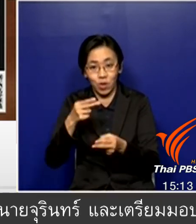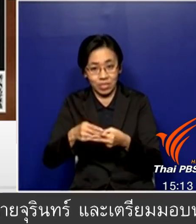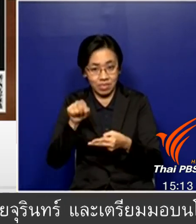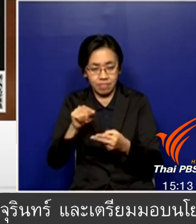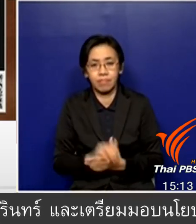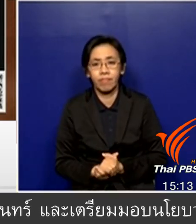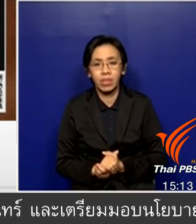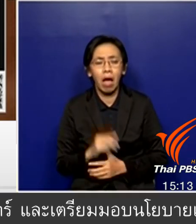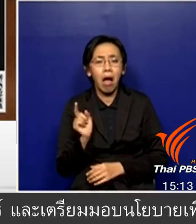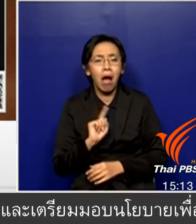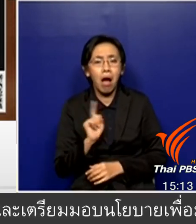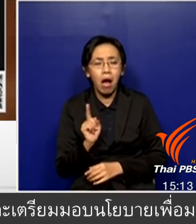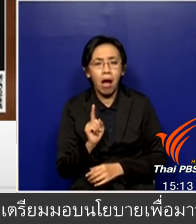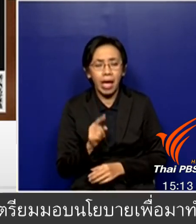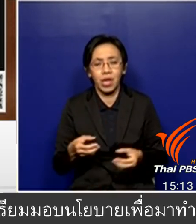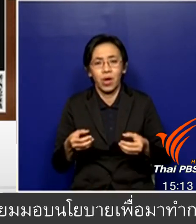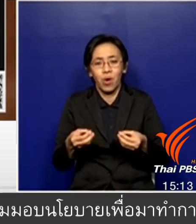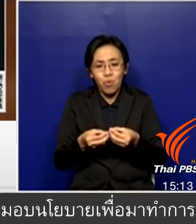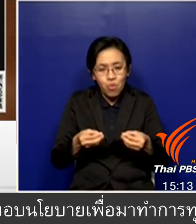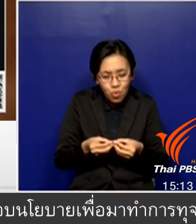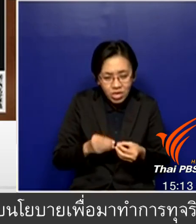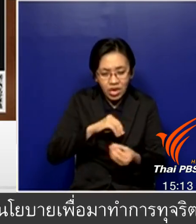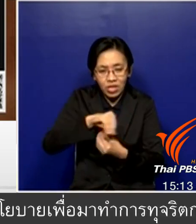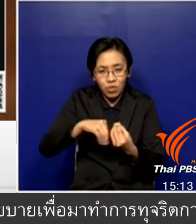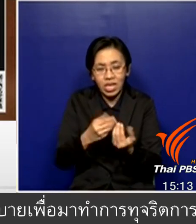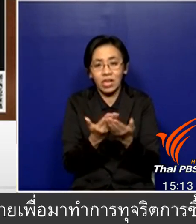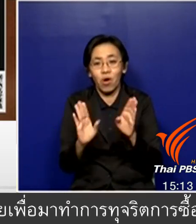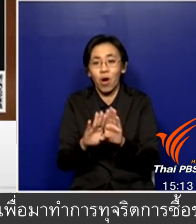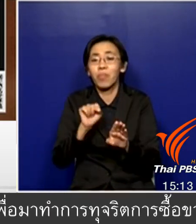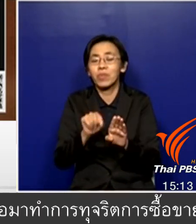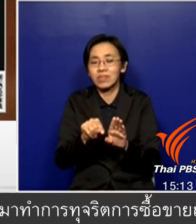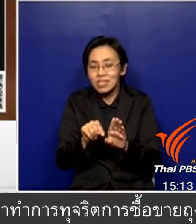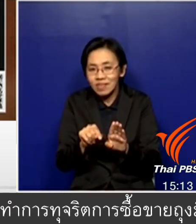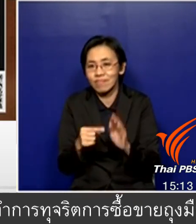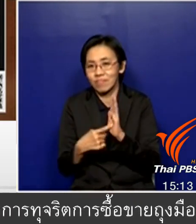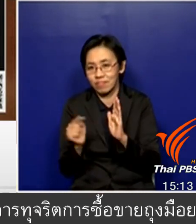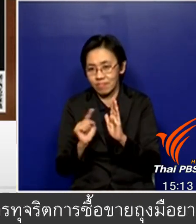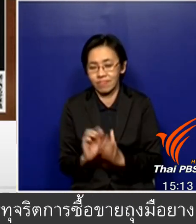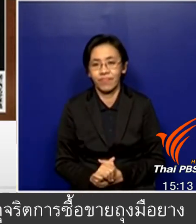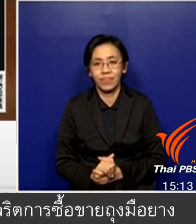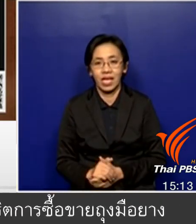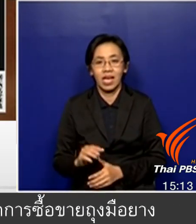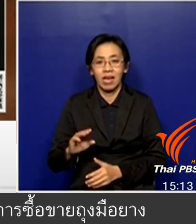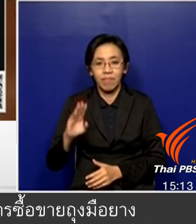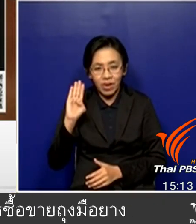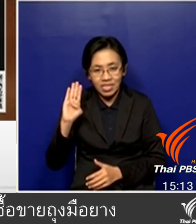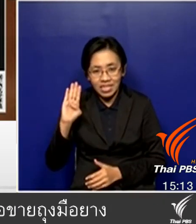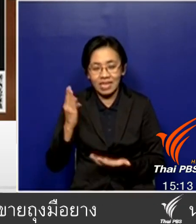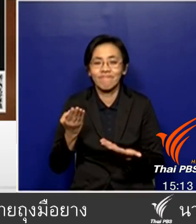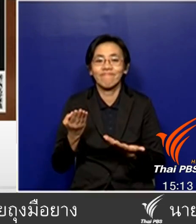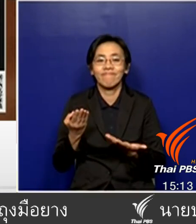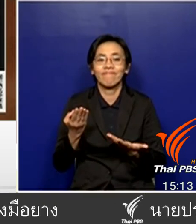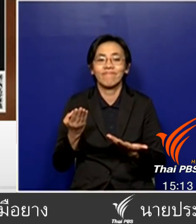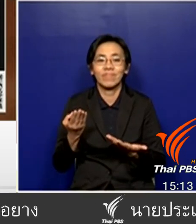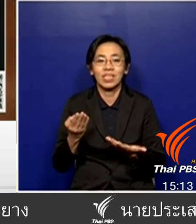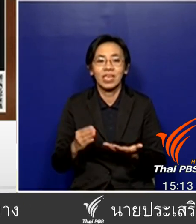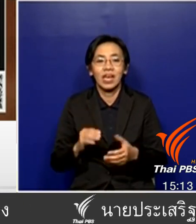พูดถือหุ้นร่วมกันกับธุรกิจของตักกูลบุญามนีหายบริษัทครัเช่นบริษัทสมีหลา Powderfish จำก